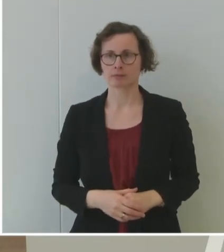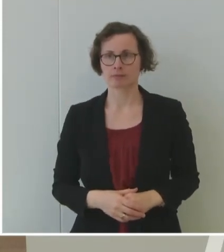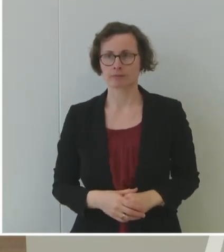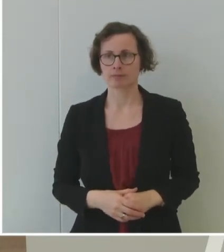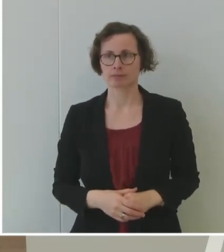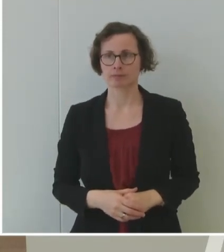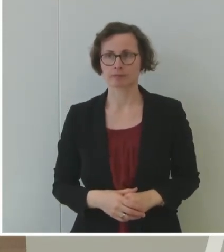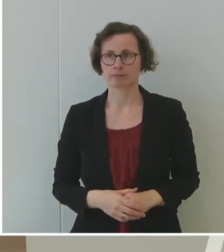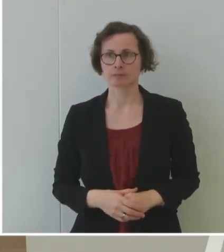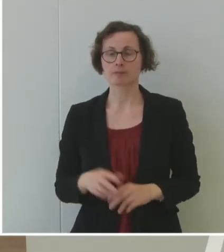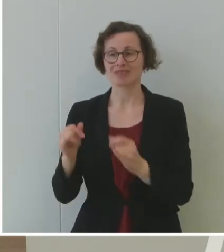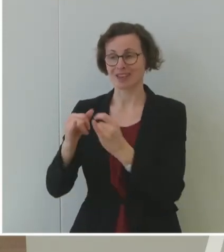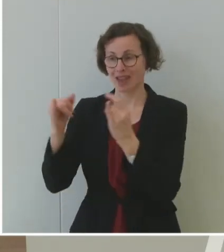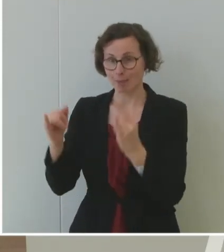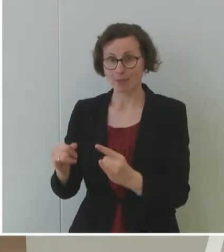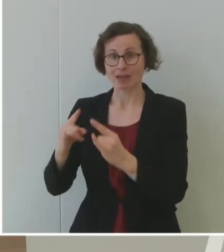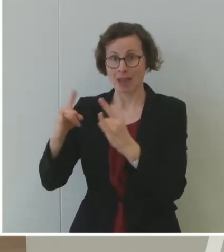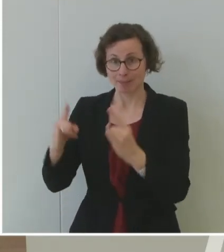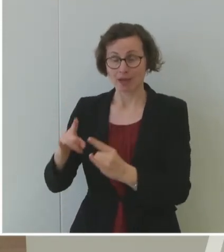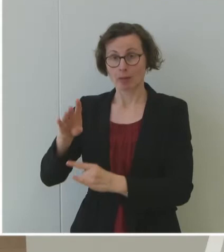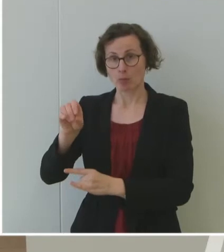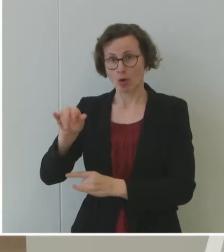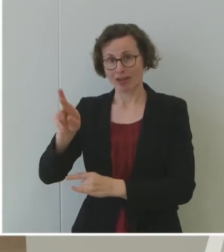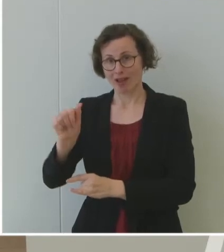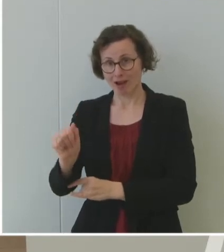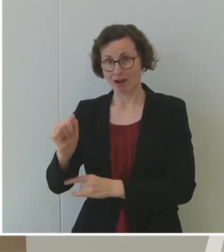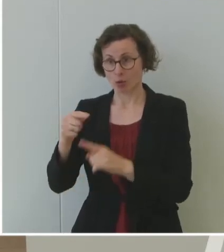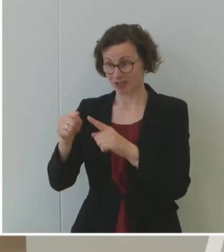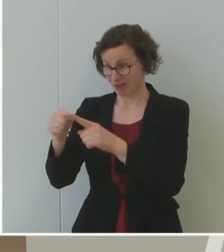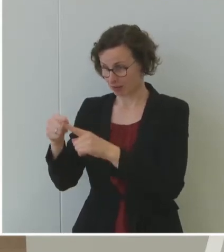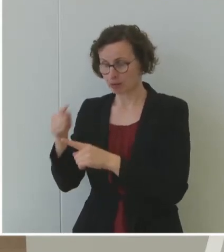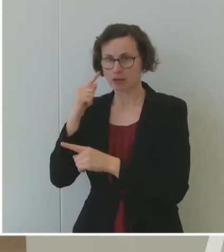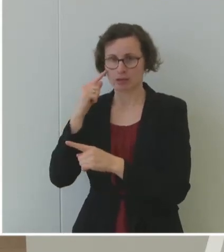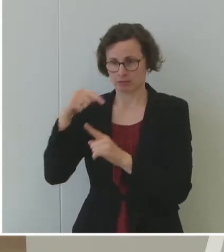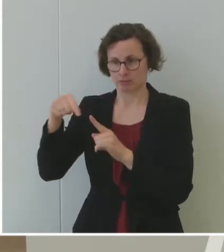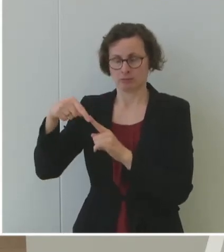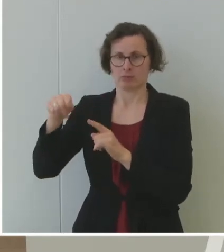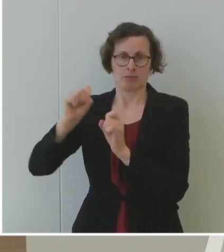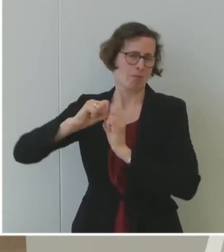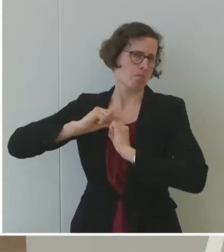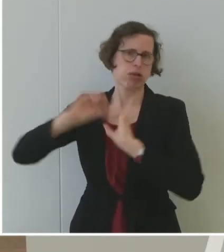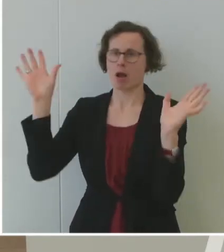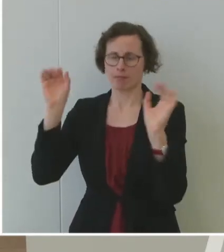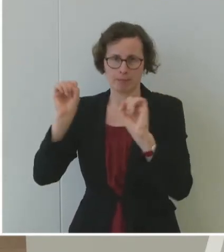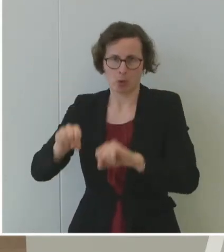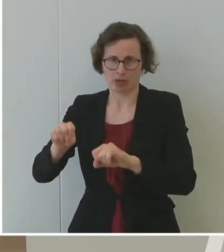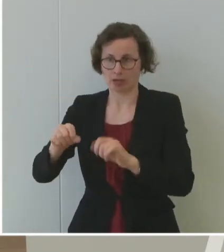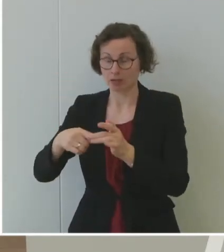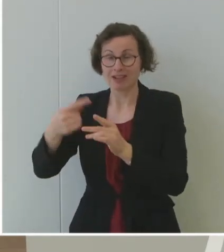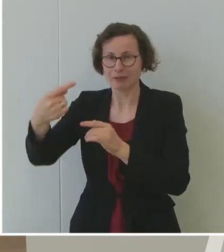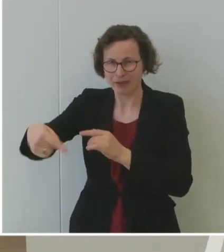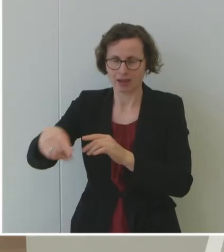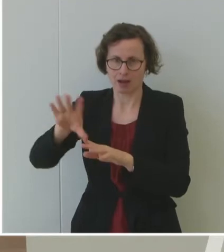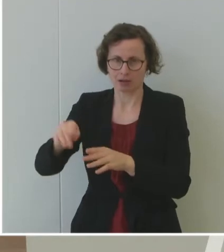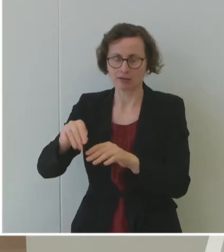Das Camp Moria und all die anderen, die sind gerade jetzt eine tickende Zeitbombe. Es fehlt dort sonst schon am allernötigsten, von